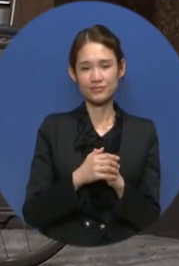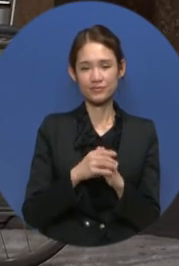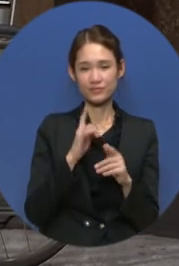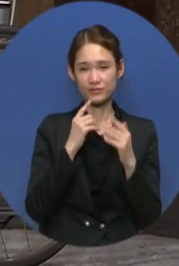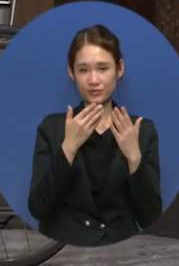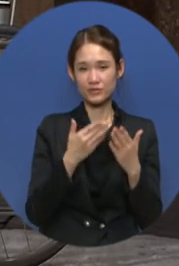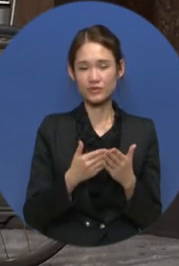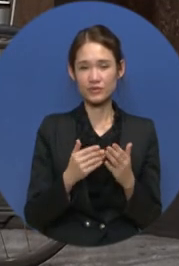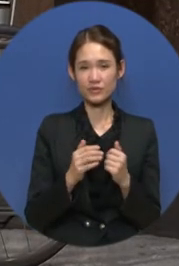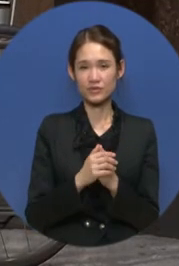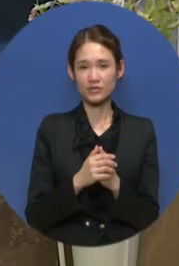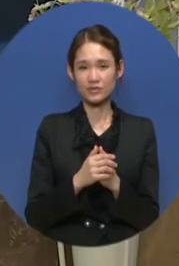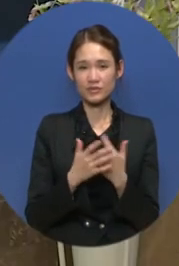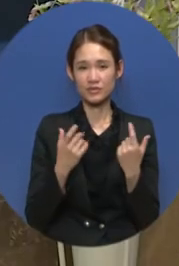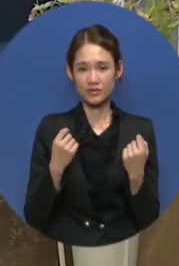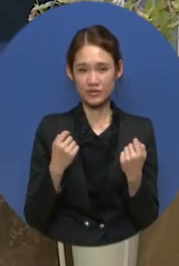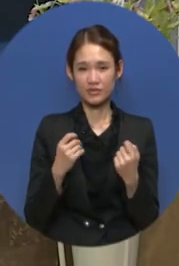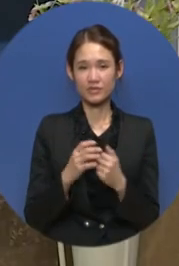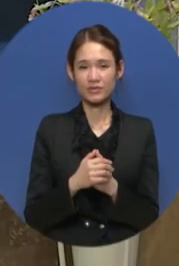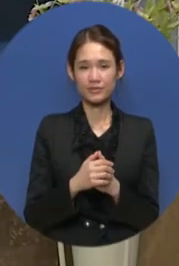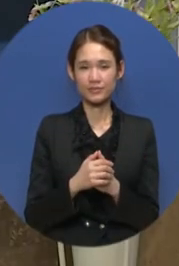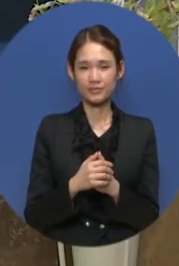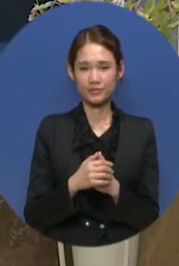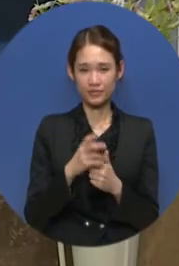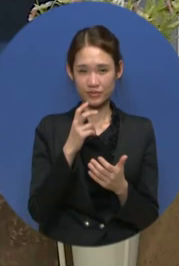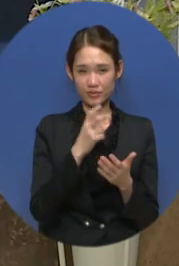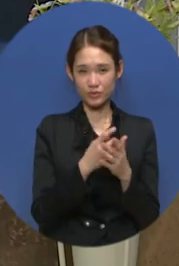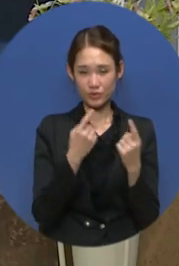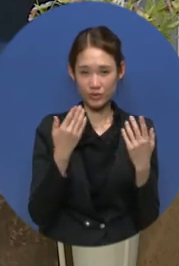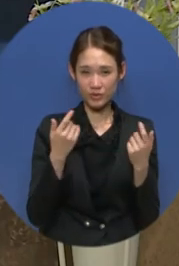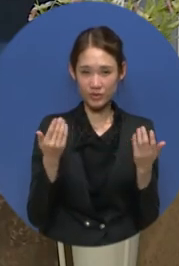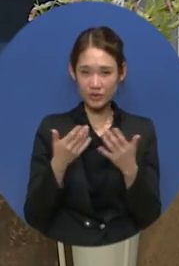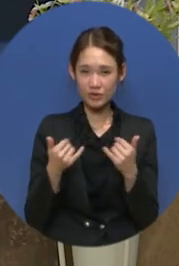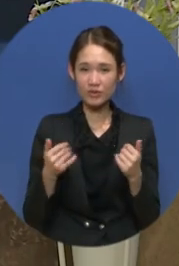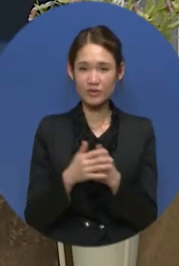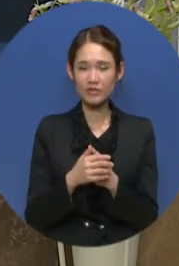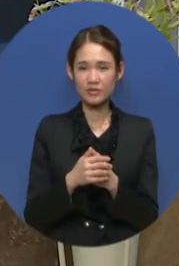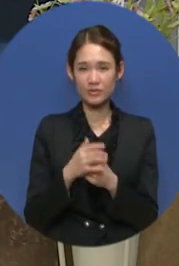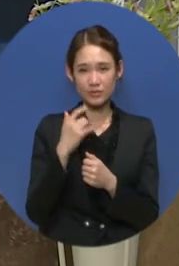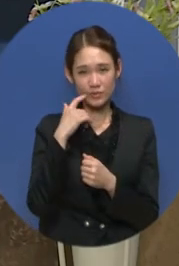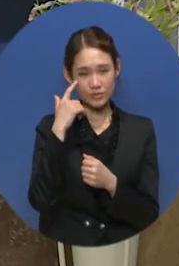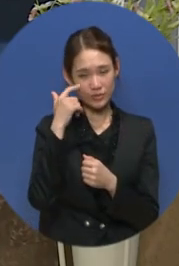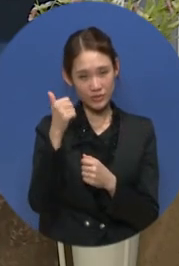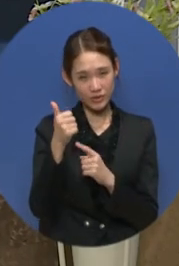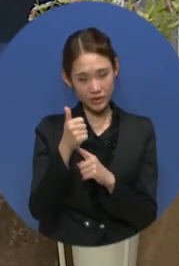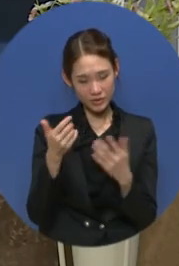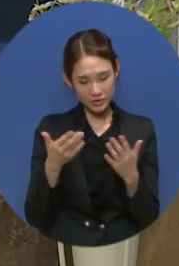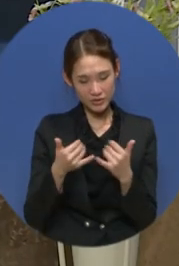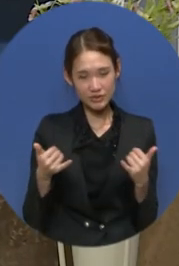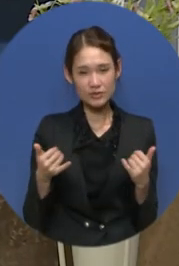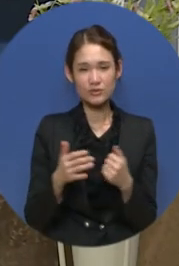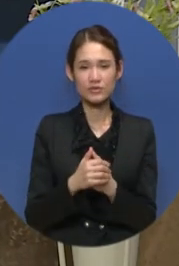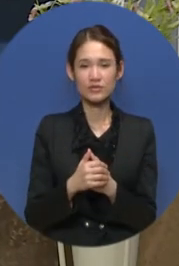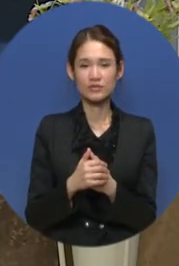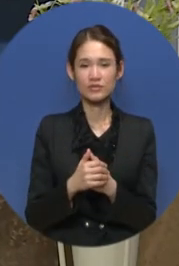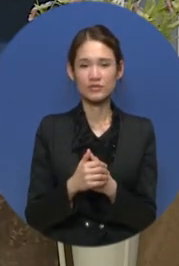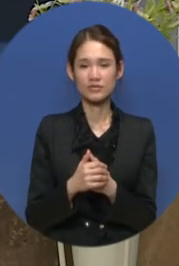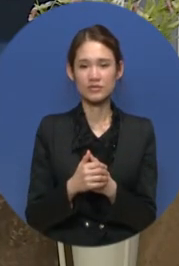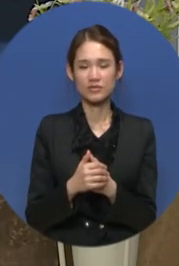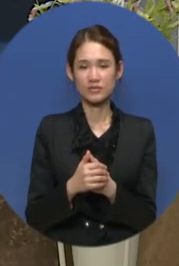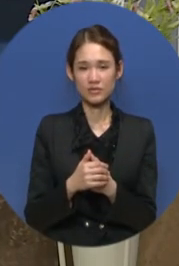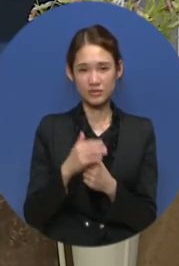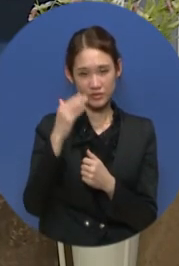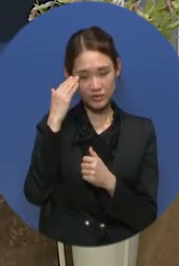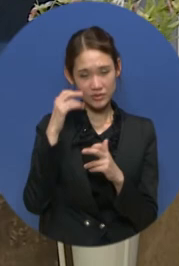그렇기 때문에 이제 앞서서 말씀해 주신 것처럼 뭐 법대 나온 직원이라든지 네. 그리고 또 목회자셨던 그